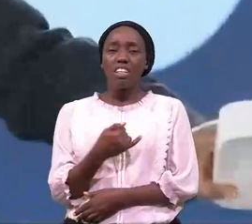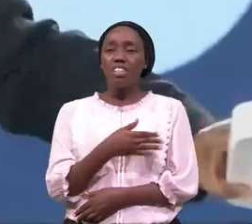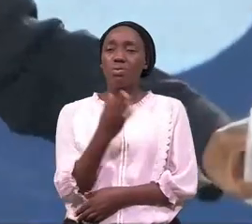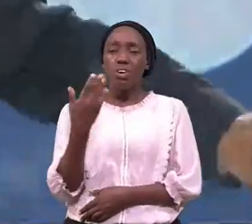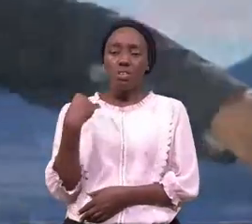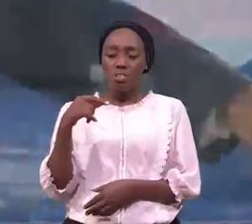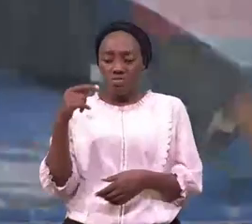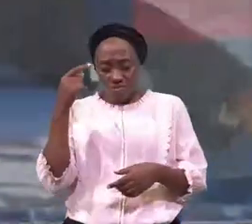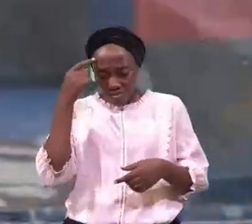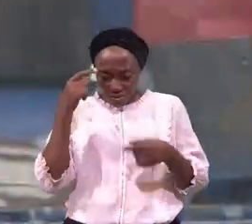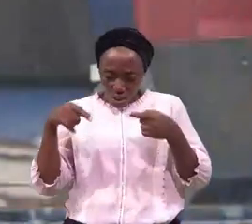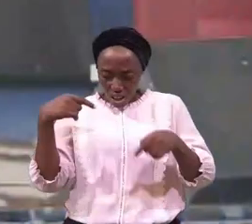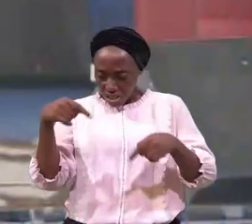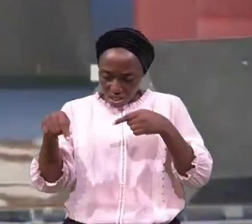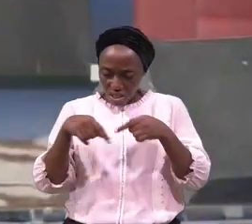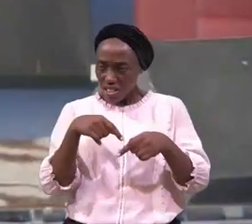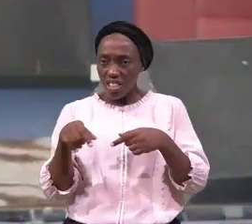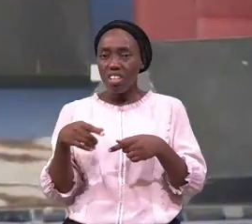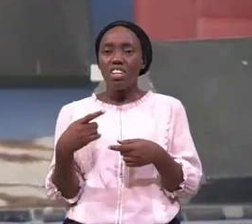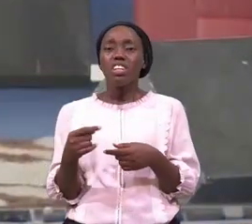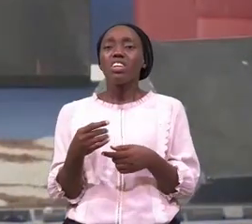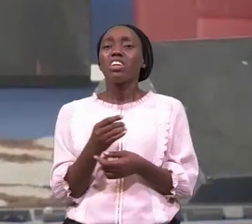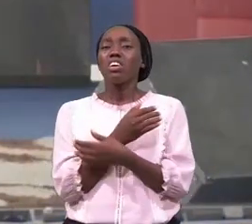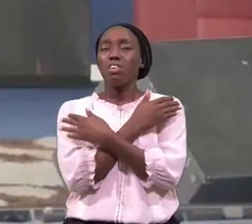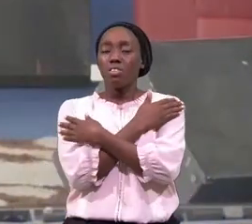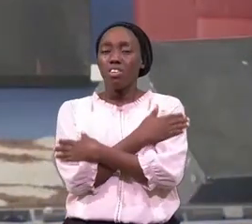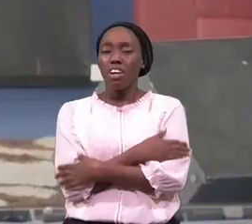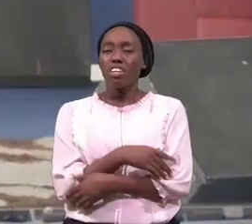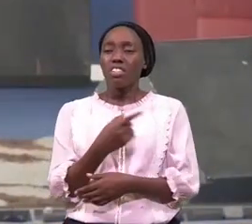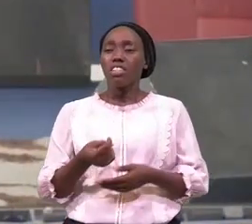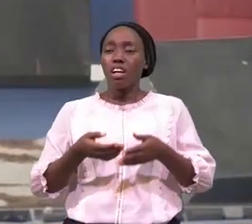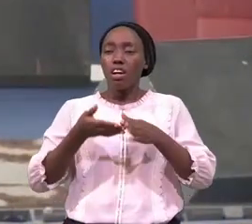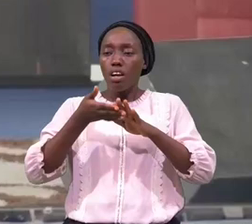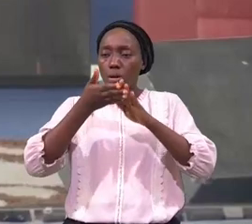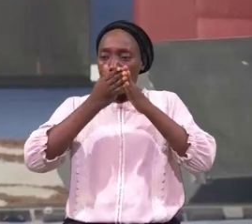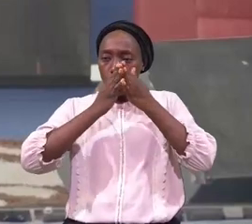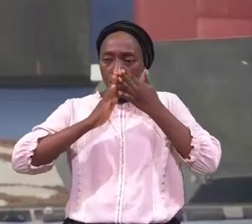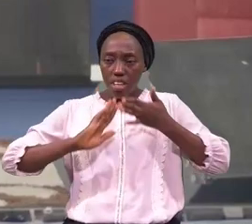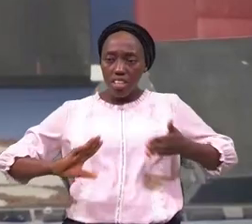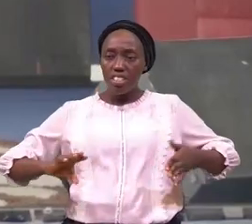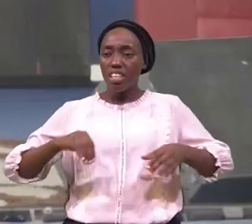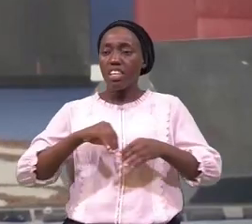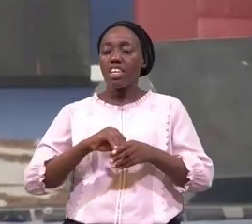Il n'était pas agité ou en conflit. Le repos et la paix dans nos âmes.